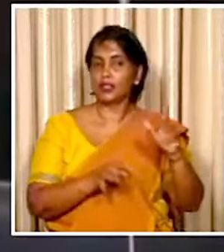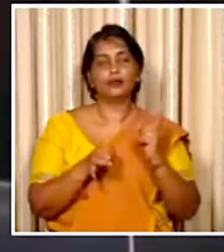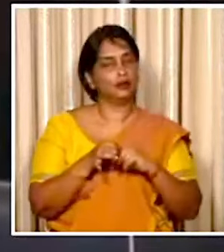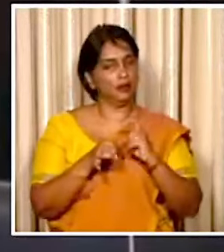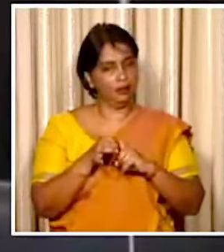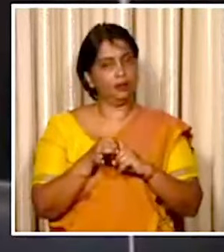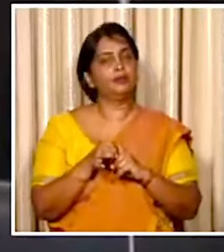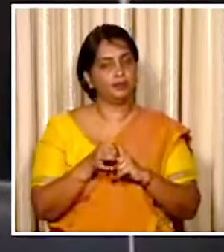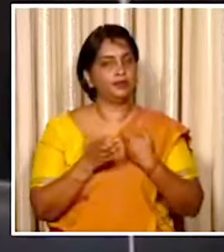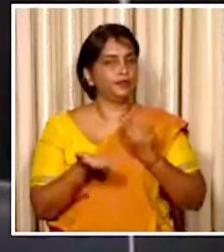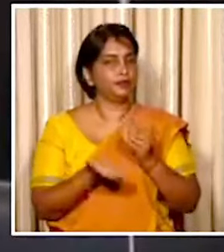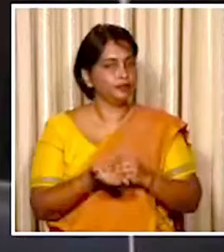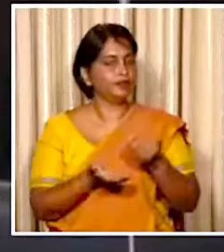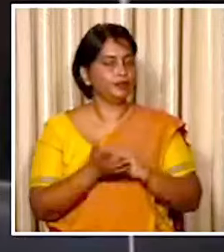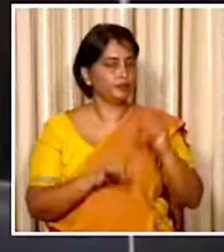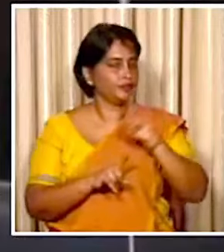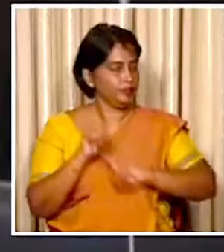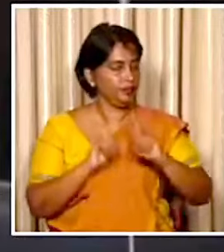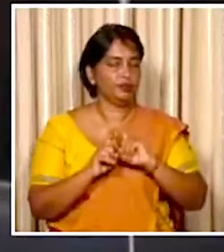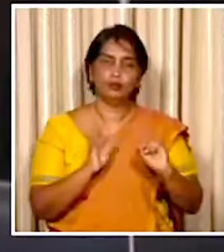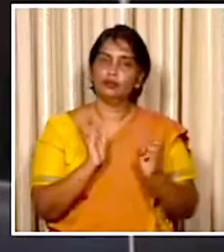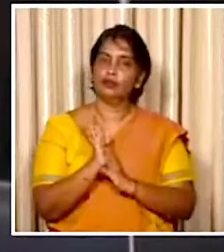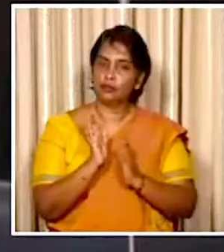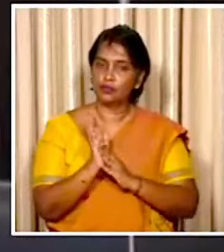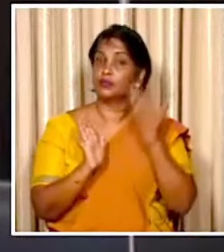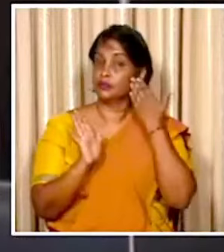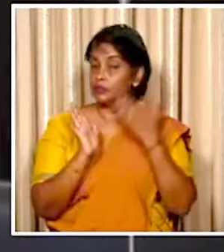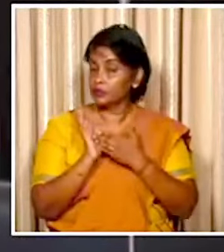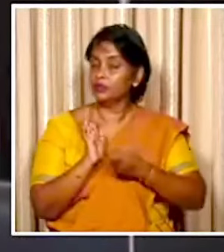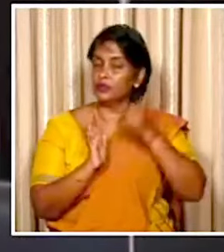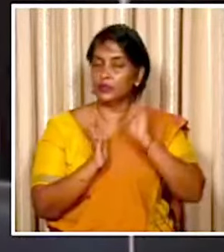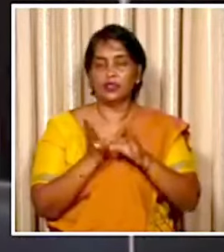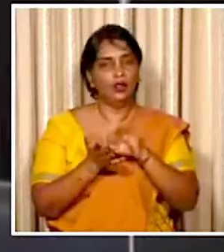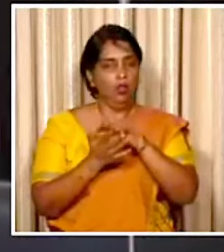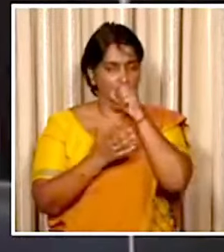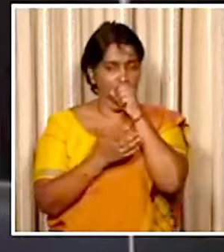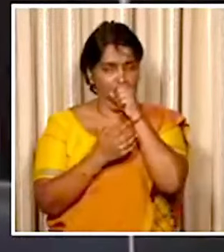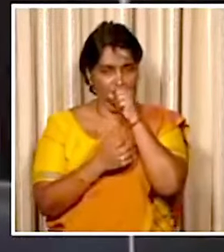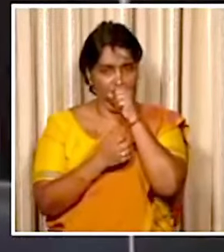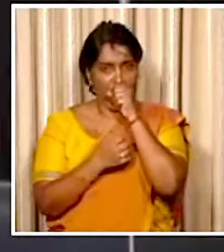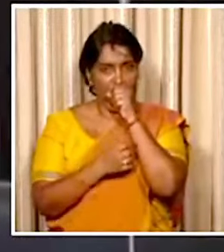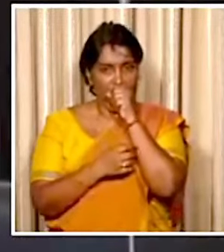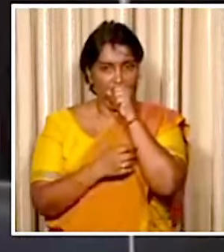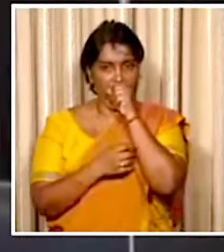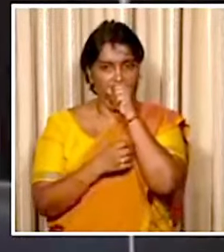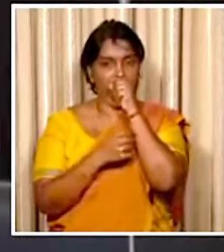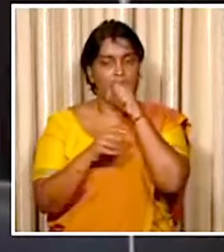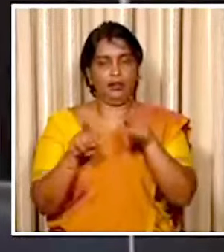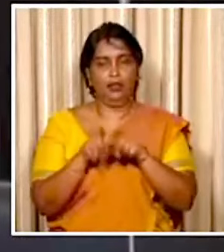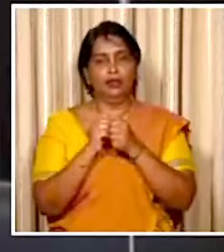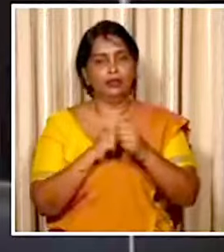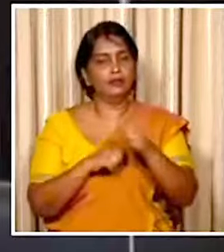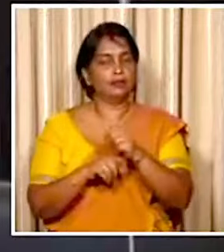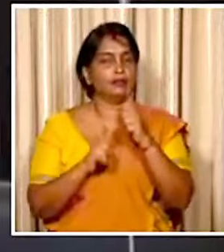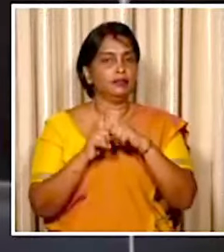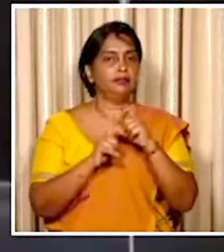පිළිබඳව අපි වරින් වර සාකච්ඡා කළා කමිටු ඉදිරිපත් කළා ඒ වෙන් ගත්ත සියලු දේ සම්පින්දනය කළා මේ වෙන විට රාජ්‍ය පරිපාලන